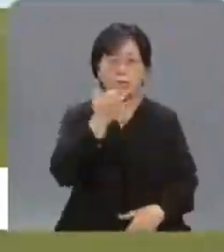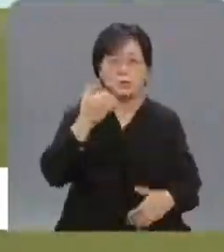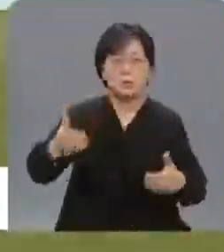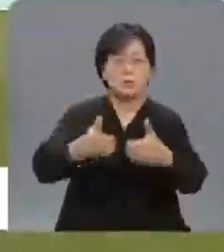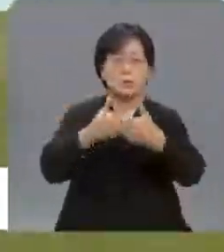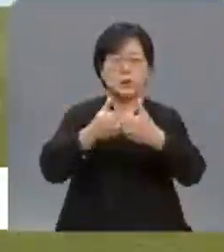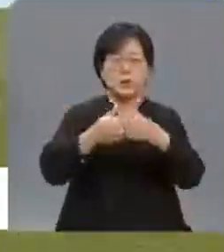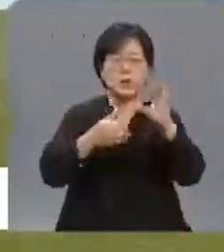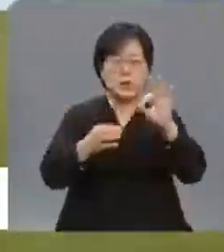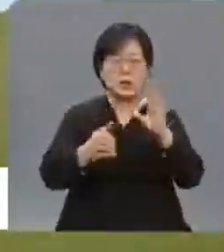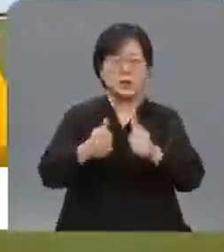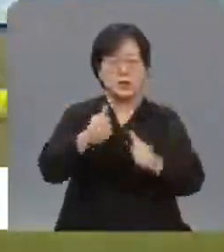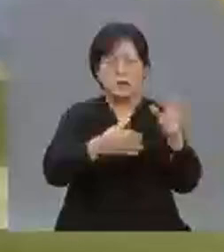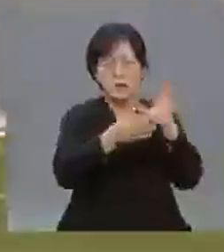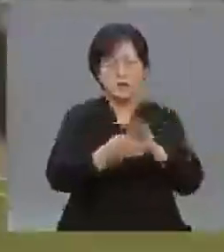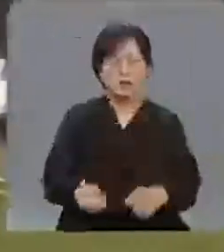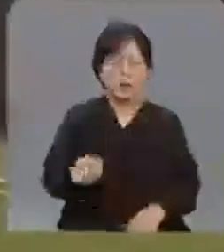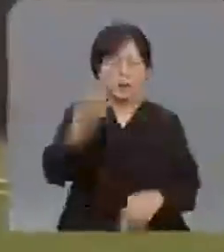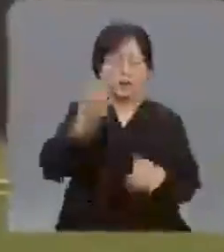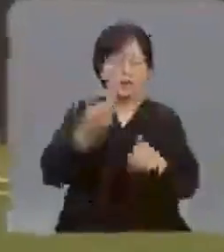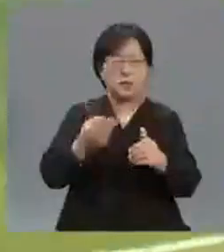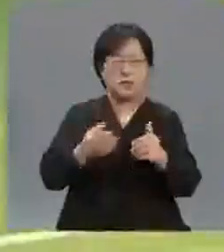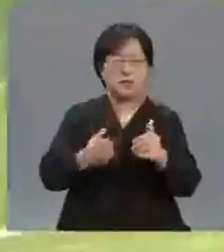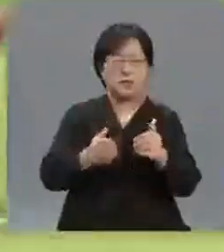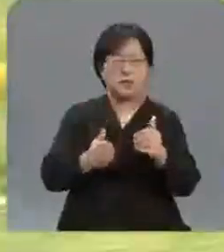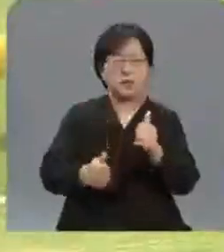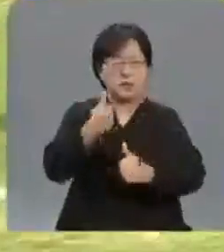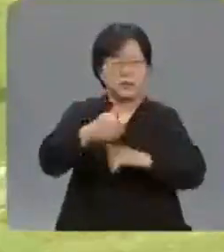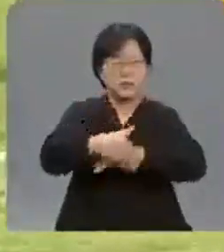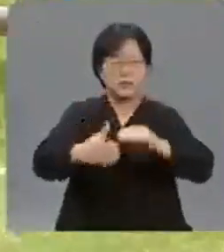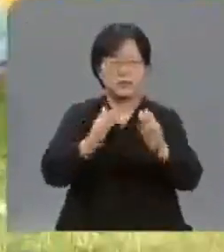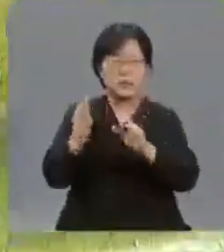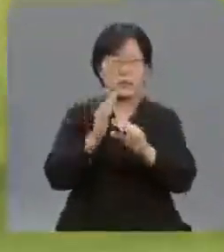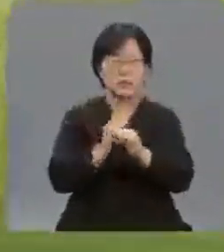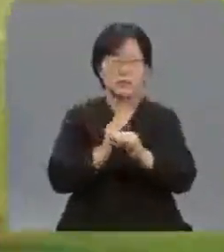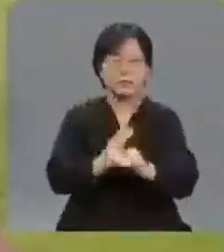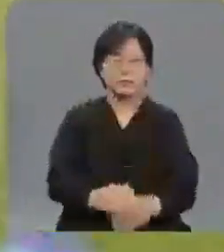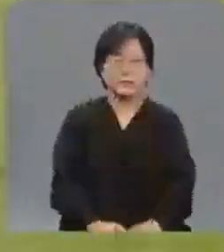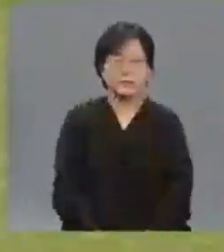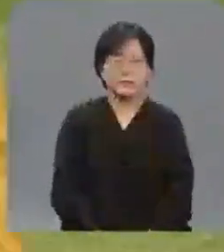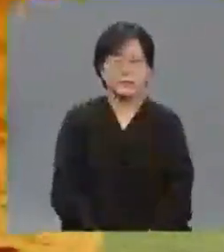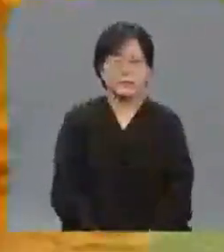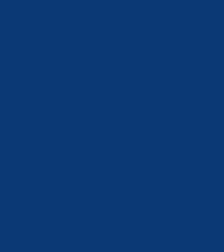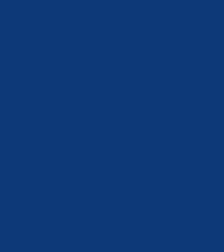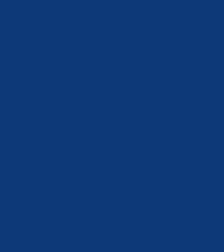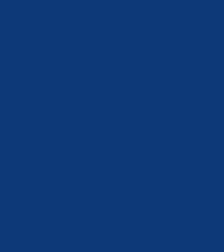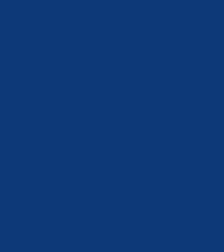10경기 연속 무패 행진에 도전합니다. KBS 뉴스 손주수입니다.